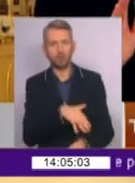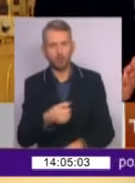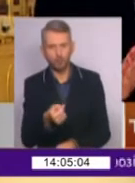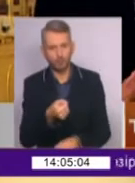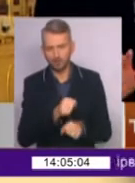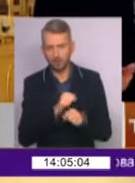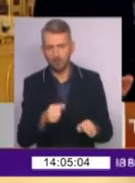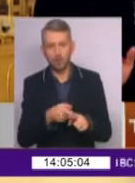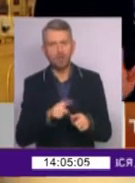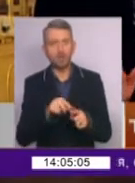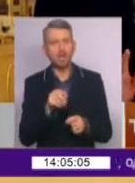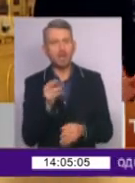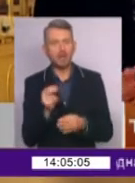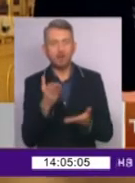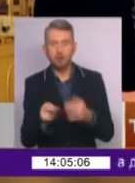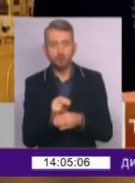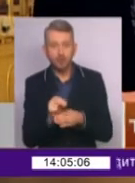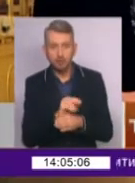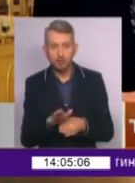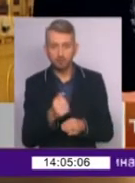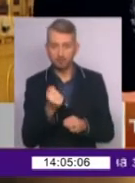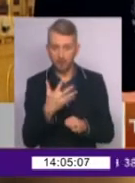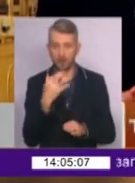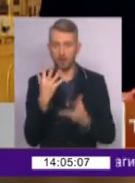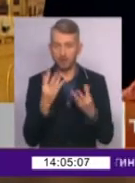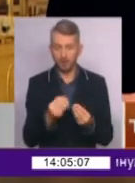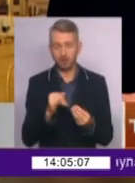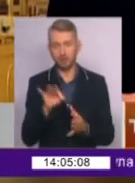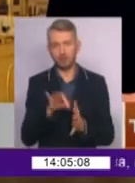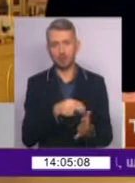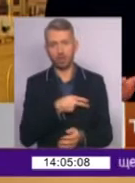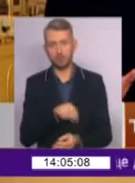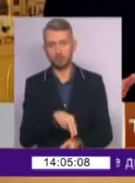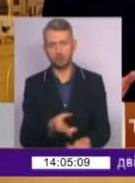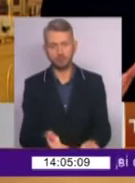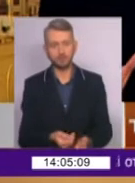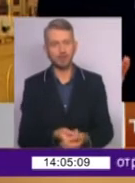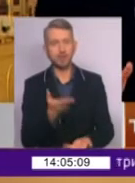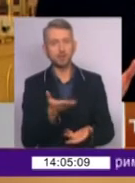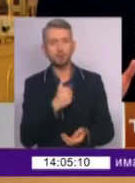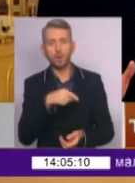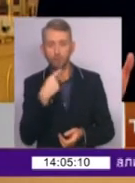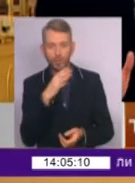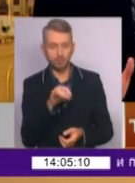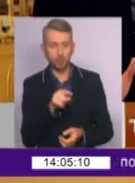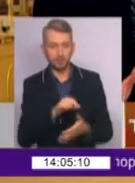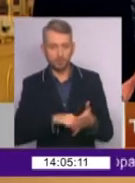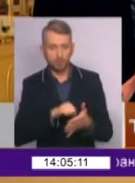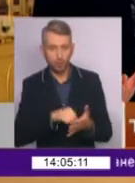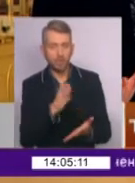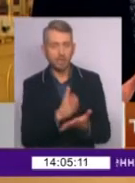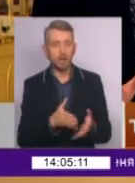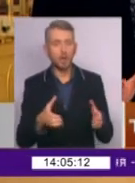Тобто це нелікований менінгіт – це декілька діб і летальний наслідок. І якщо ми говоримо про цих збудників, то є